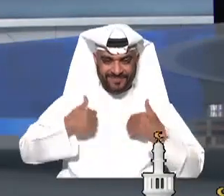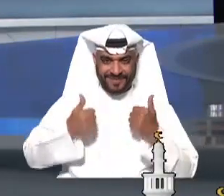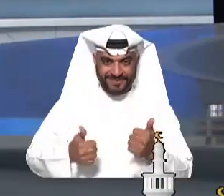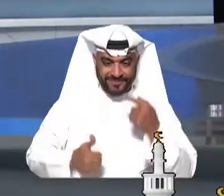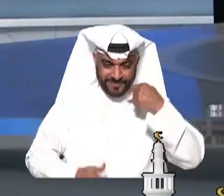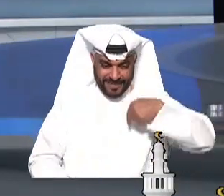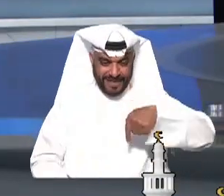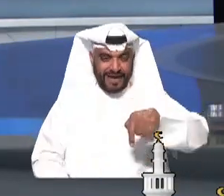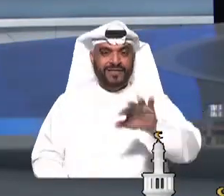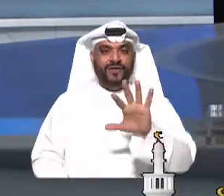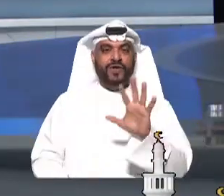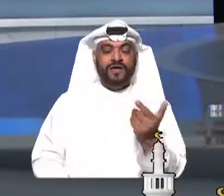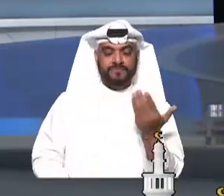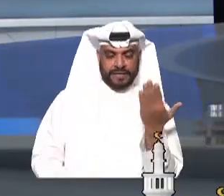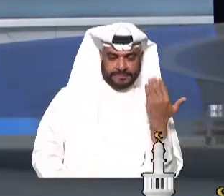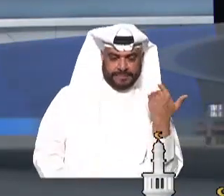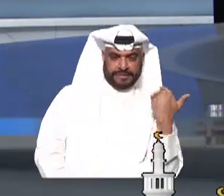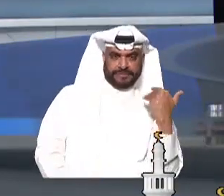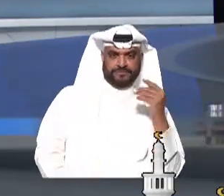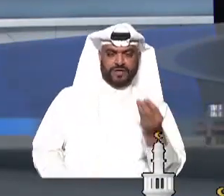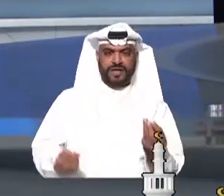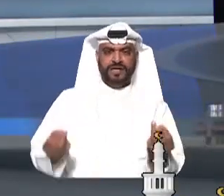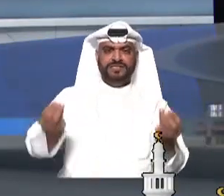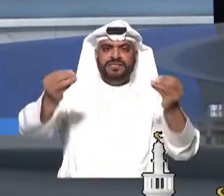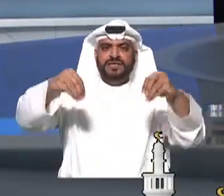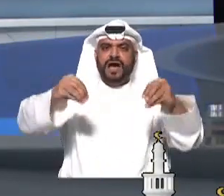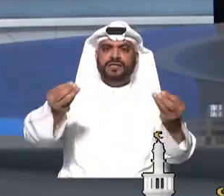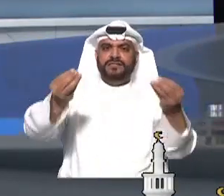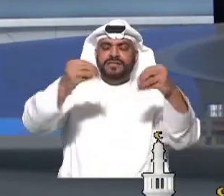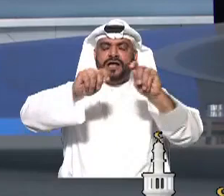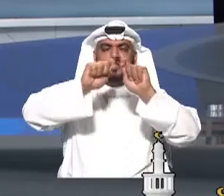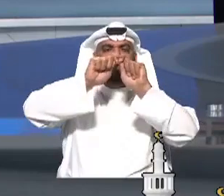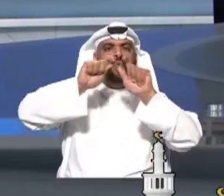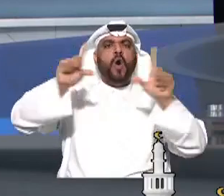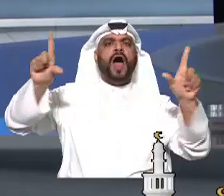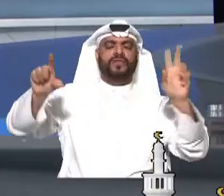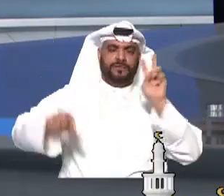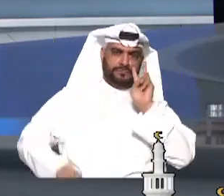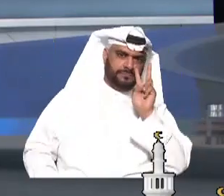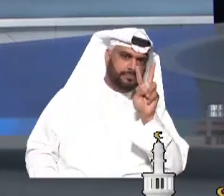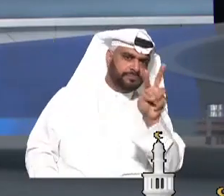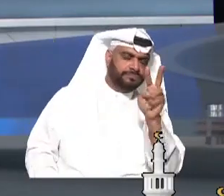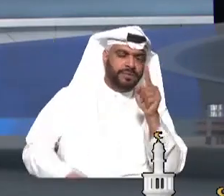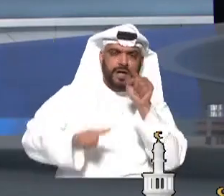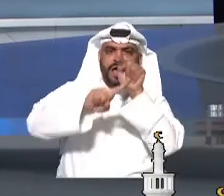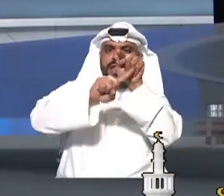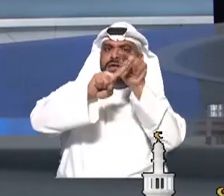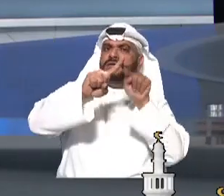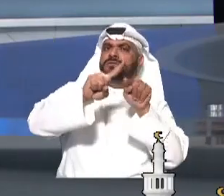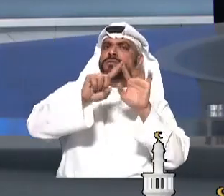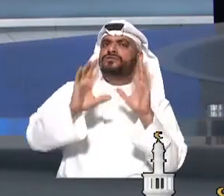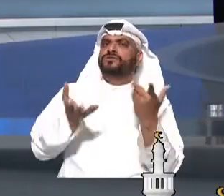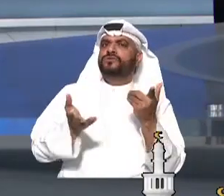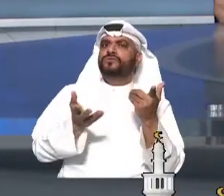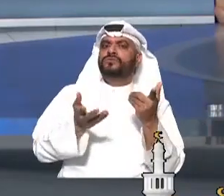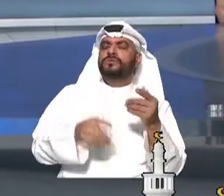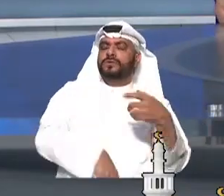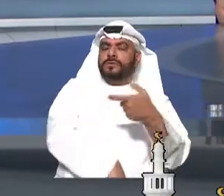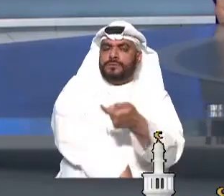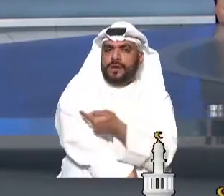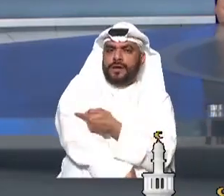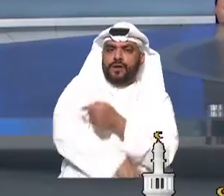سجلت البلاد في الآونة الأخيرة زيادة ملحوظة ومتسارعة في نسبة إشغال أسرة العناية